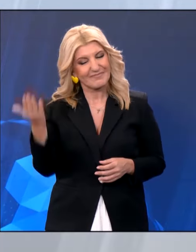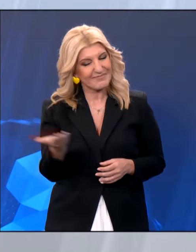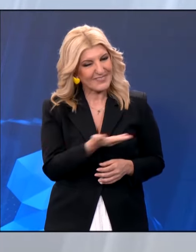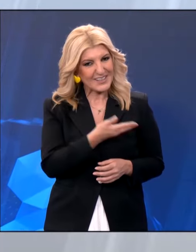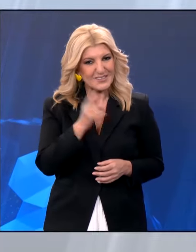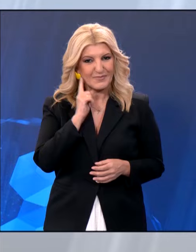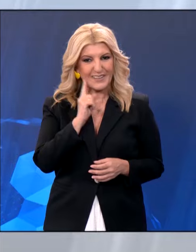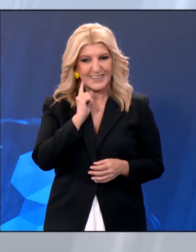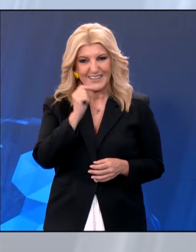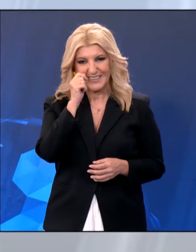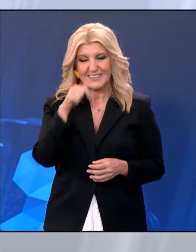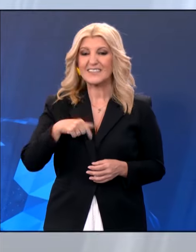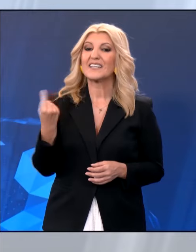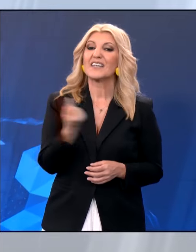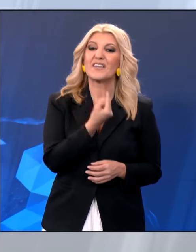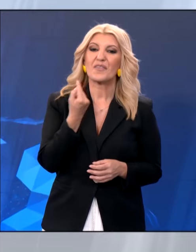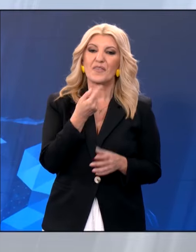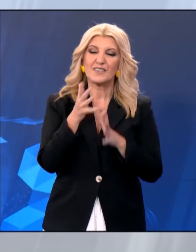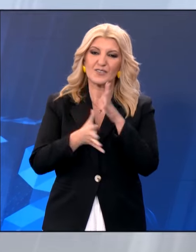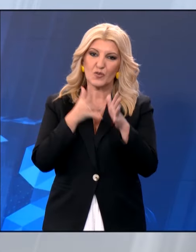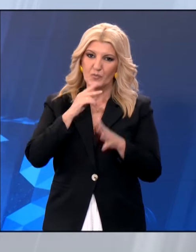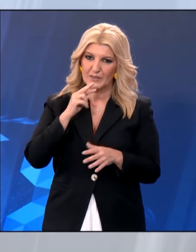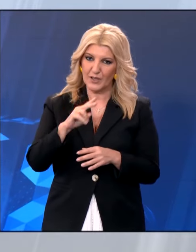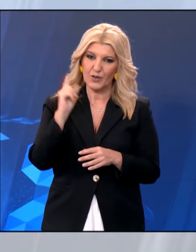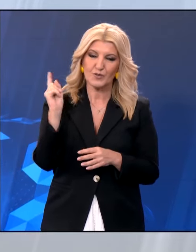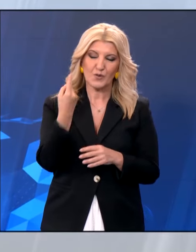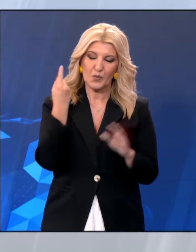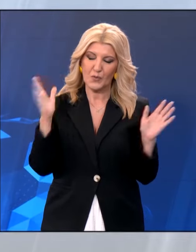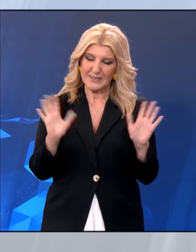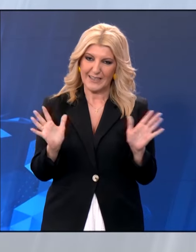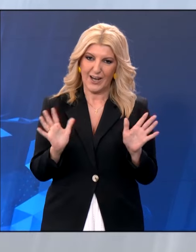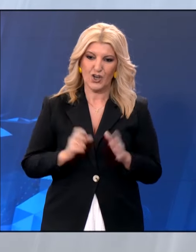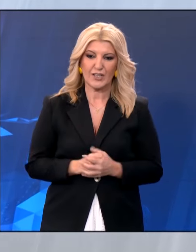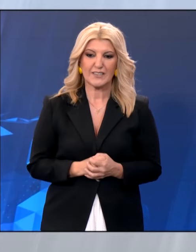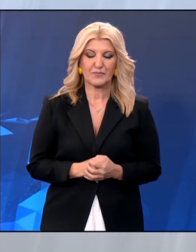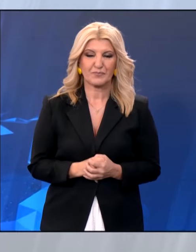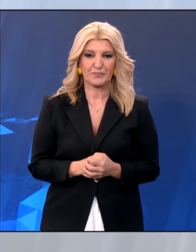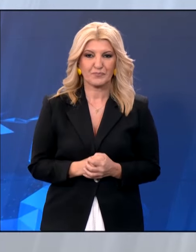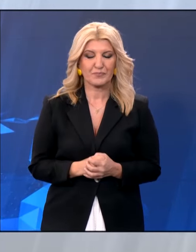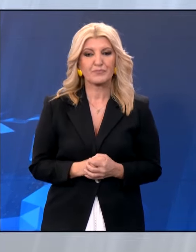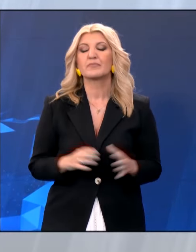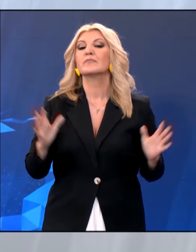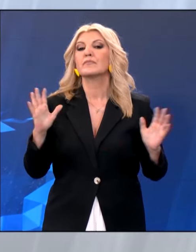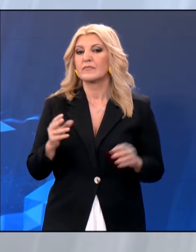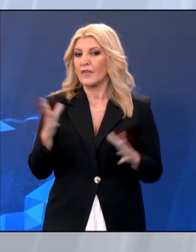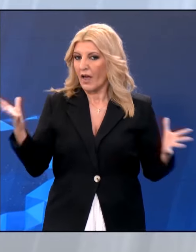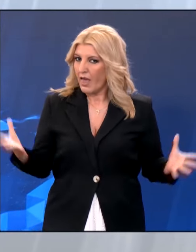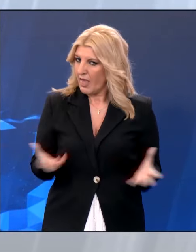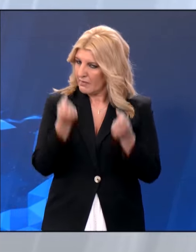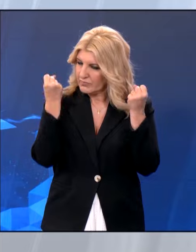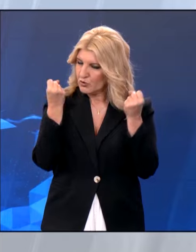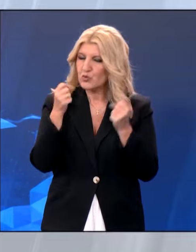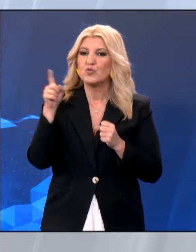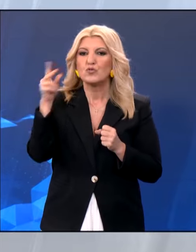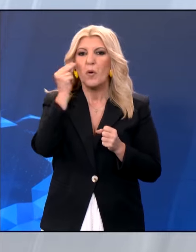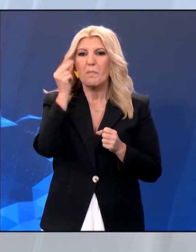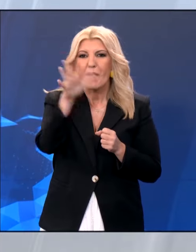Κυρίες και κύριοι, καλησπέρα σας. Είναι το δελτίο ειδήσεων του One Channel στη νοηματική γλώσσα. Χωρίς ενεργό μέτωπο είναι η φωτιά στην